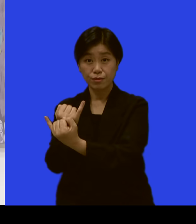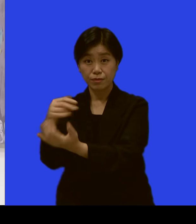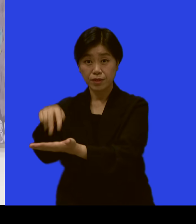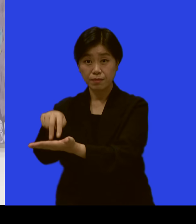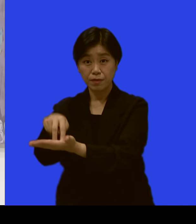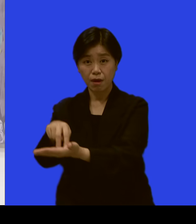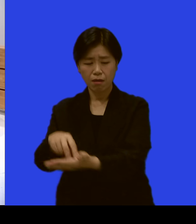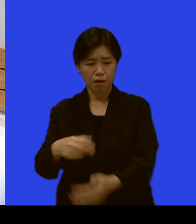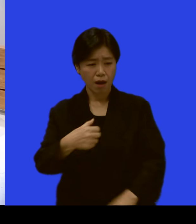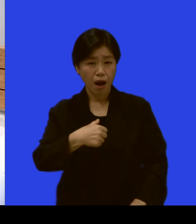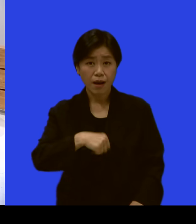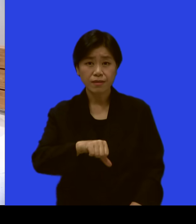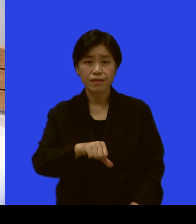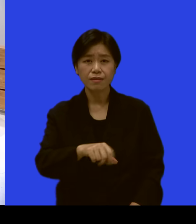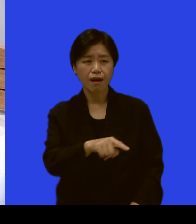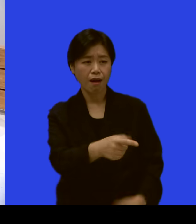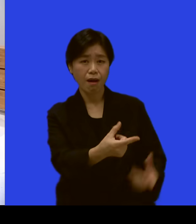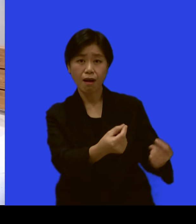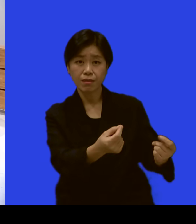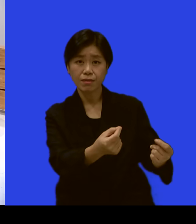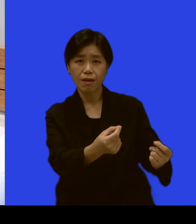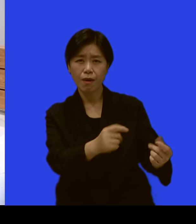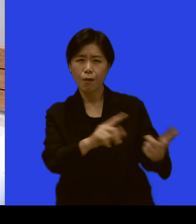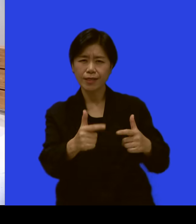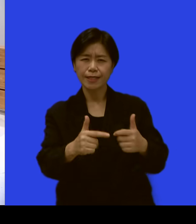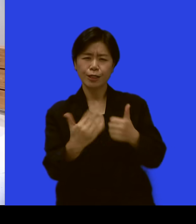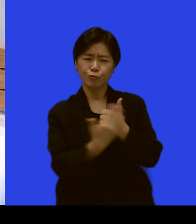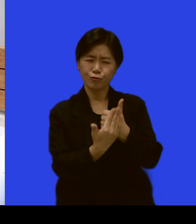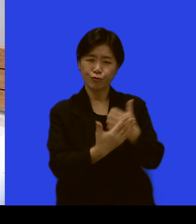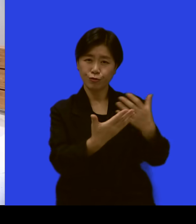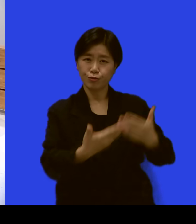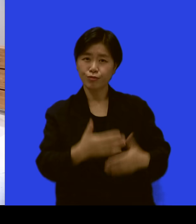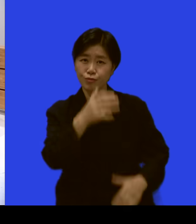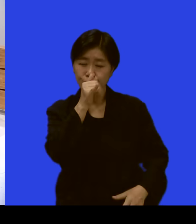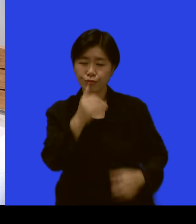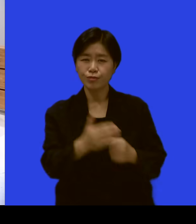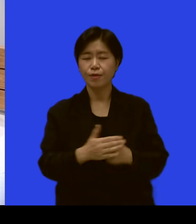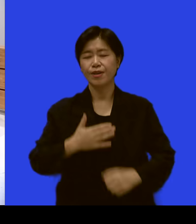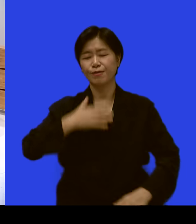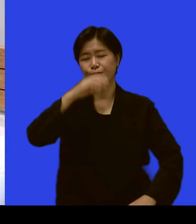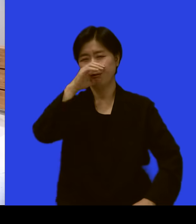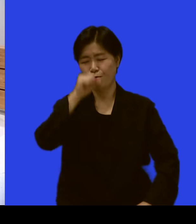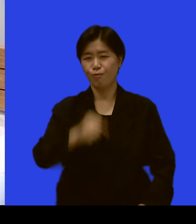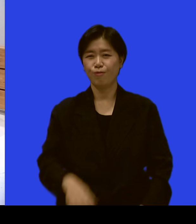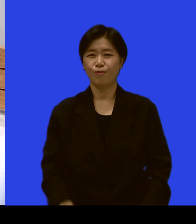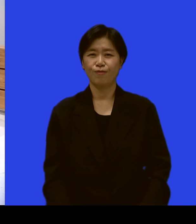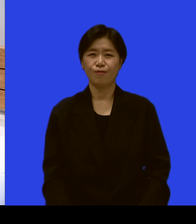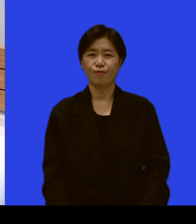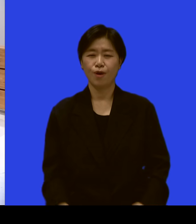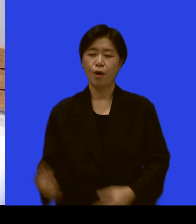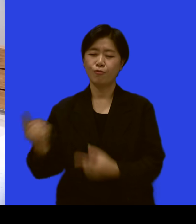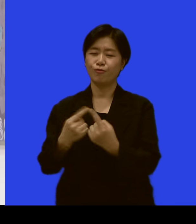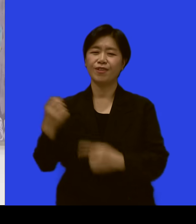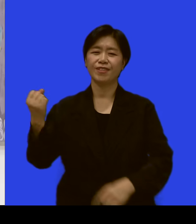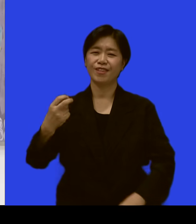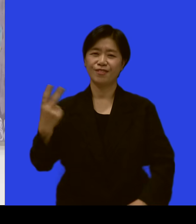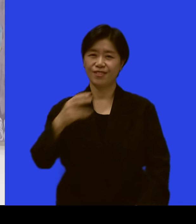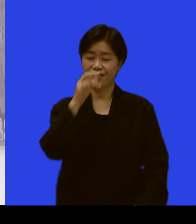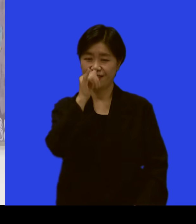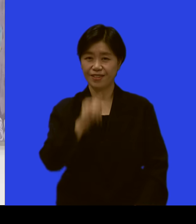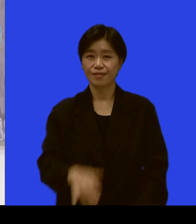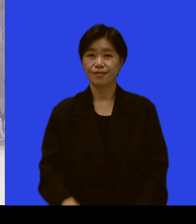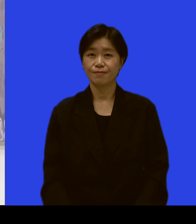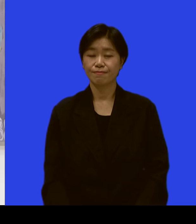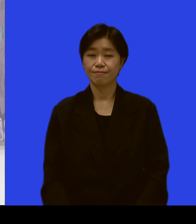못하는 관심을 여기서 받을 수 있으니까. 예. 아, 이거 틀들이 좋을 거 아니에요. 그쵸, 또. 그쵸. 예. 근데 목소리 우렁차고. 아유, 그렇죠, 그럼. 그렇죠. 번죽 좋고. 뭐. 그렇죠, 예. 그렇죠. 그래서